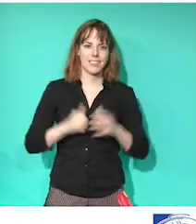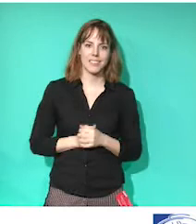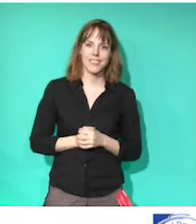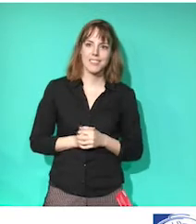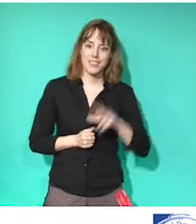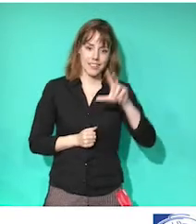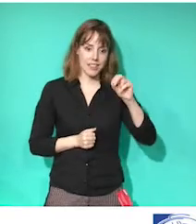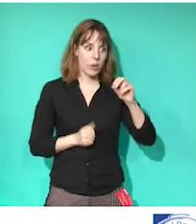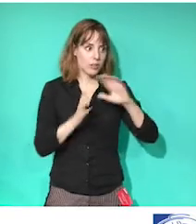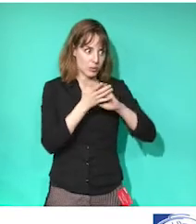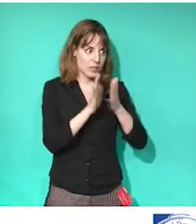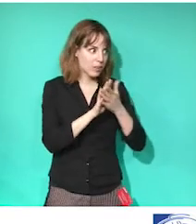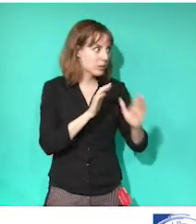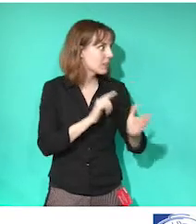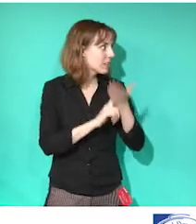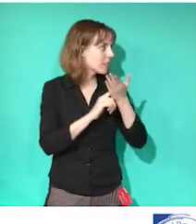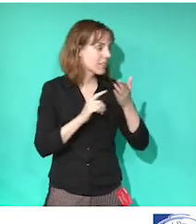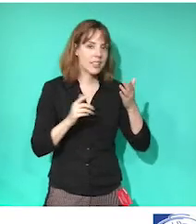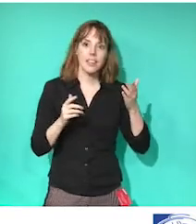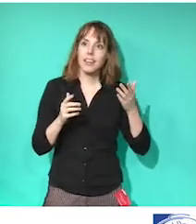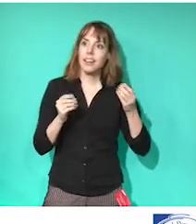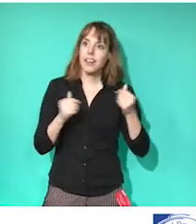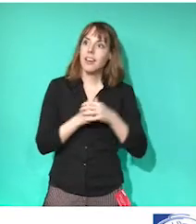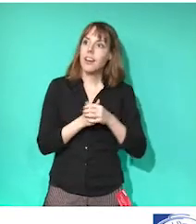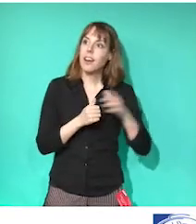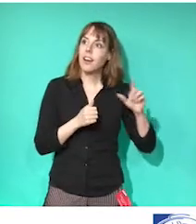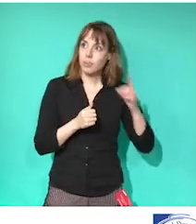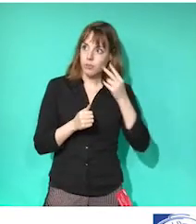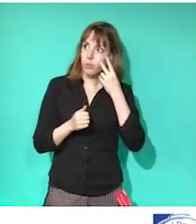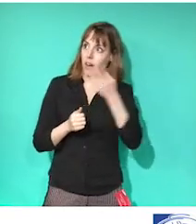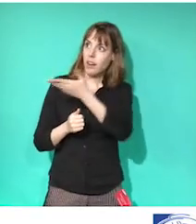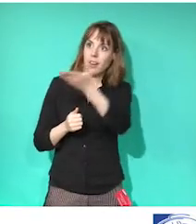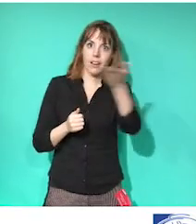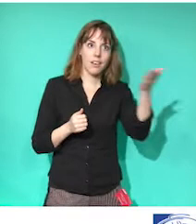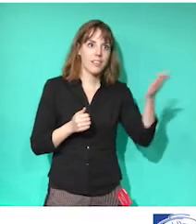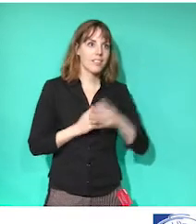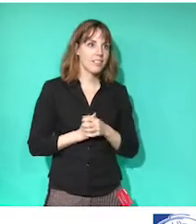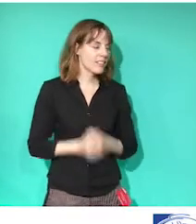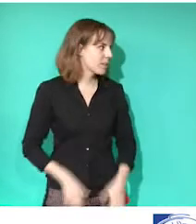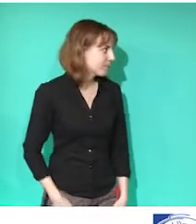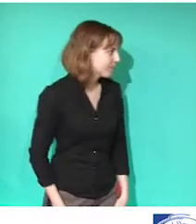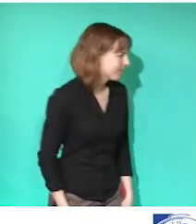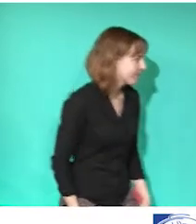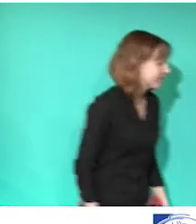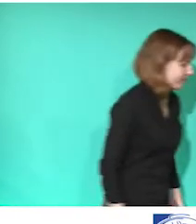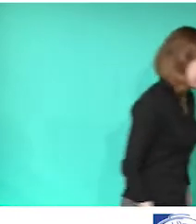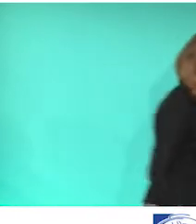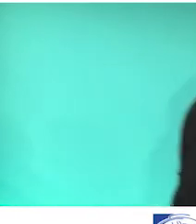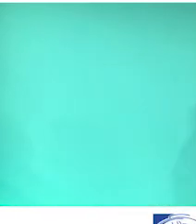30, on représente 22 associations donc dans l'ensemble, et vous voyez les logos sur l'écran.